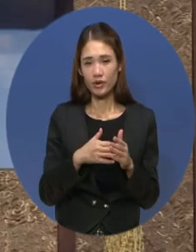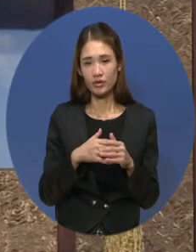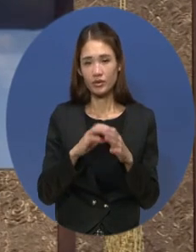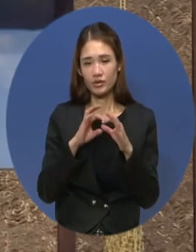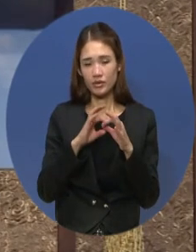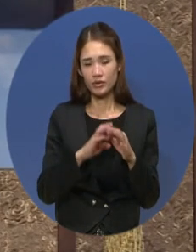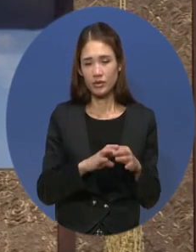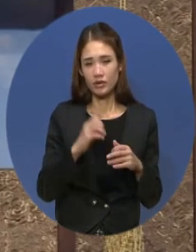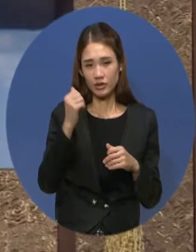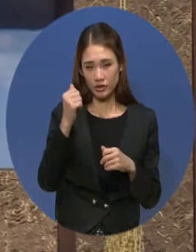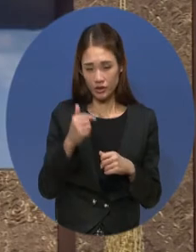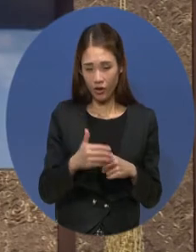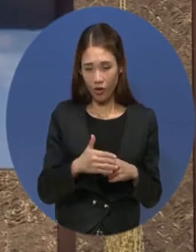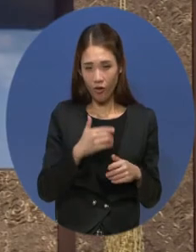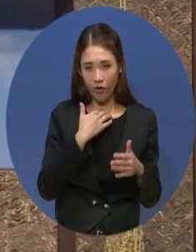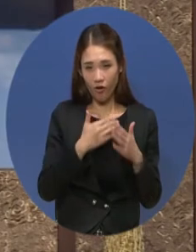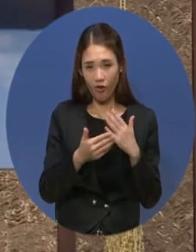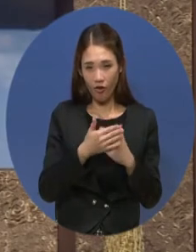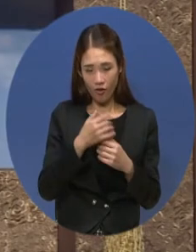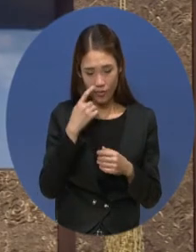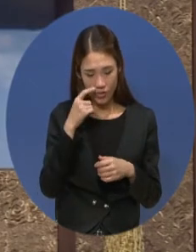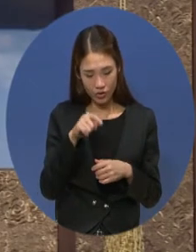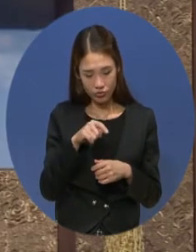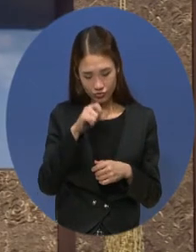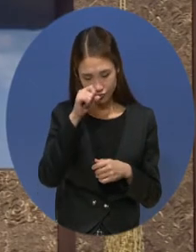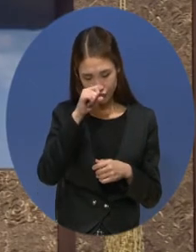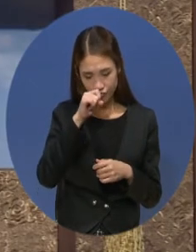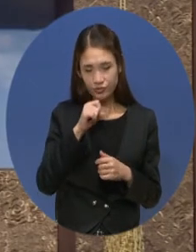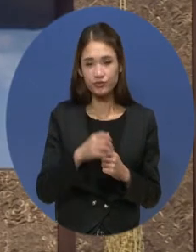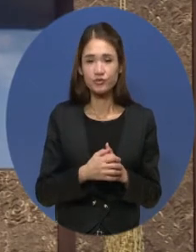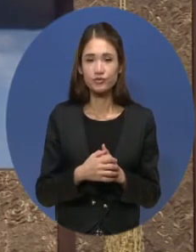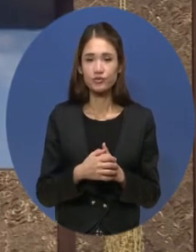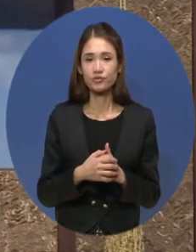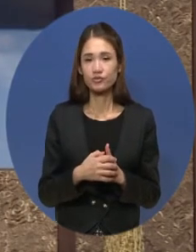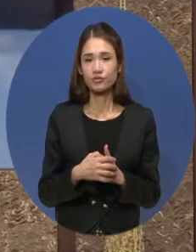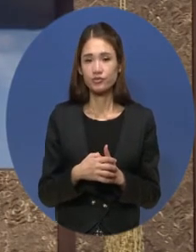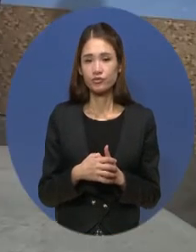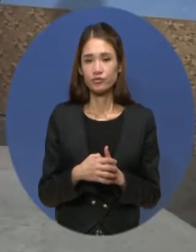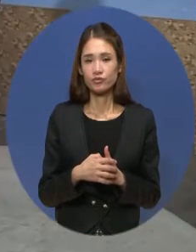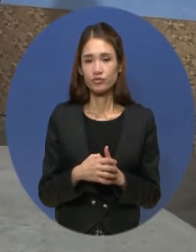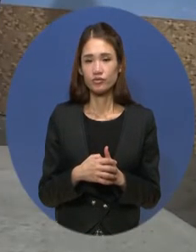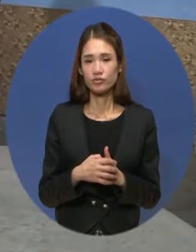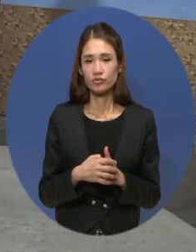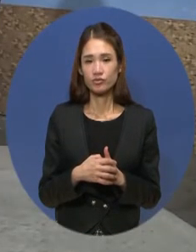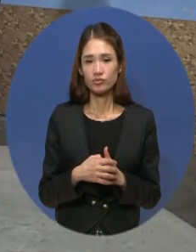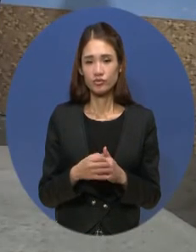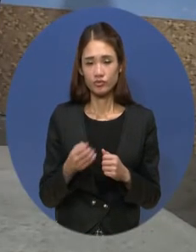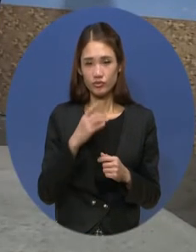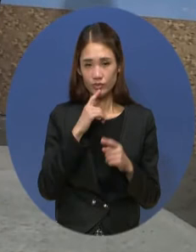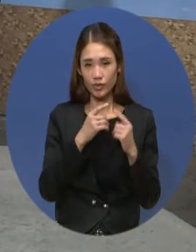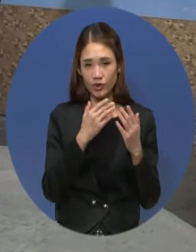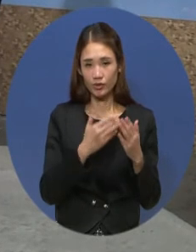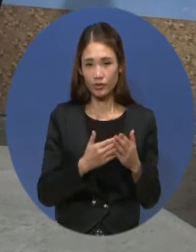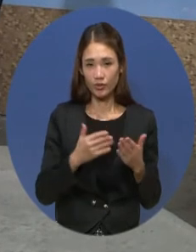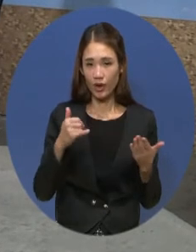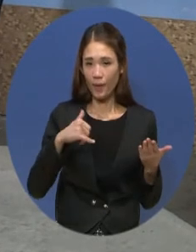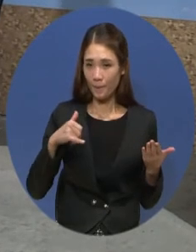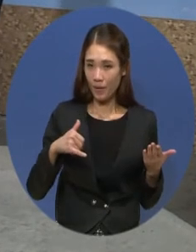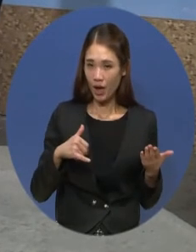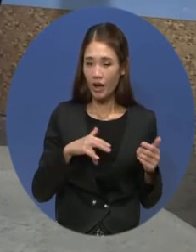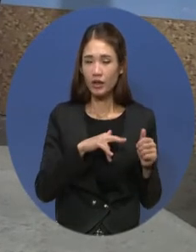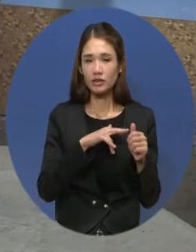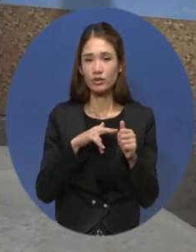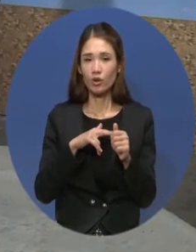12월달 까지 계속 몇 밤 지도를 해 봤는데 그래 되게 좋아들 하세요 어 아까 말씀하신 것처럼 이제 바리스타 라던지 이런